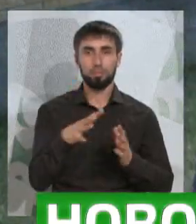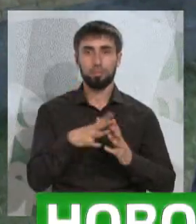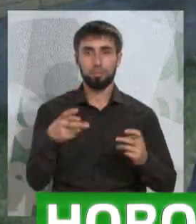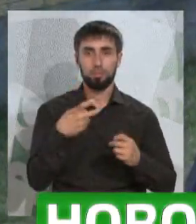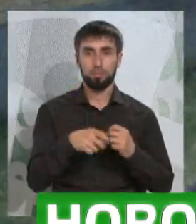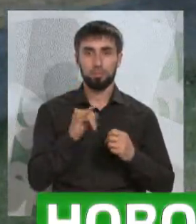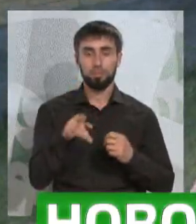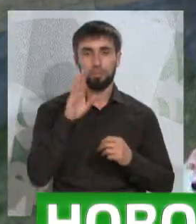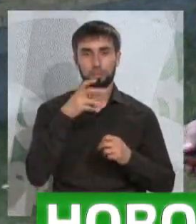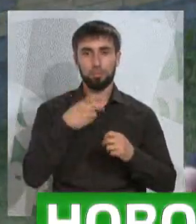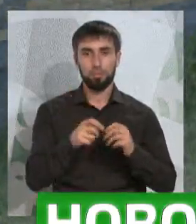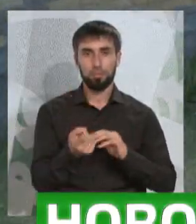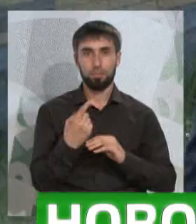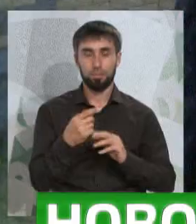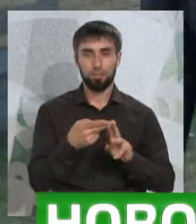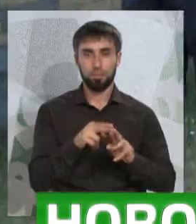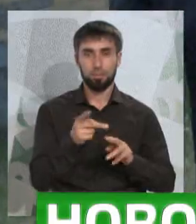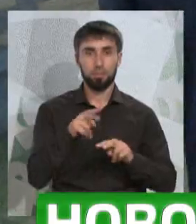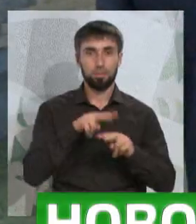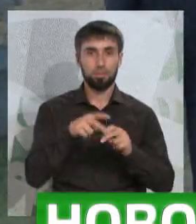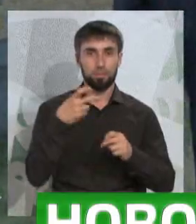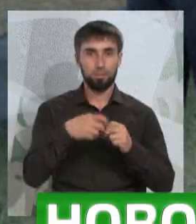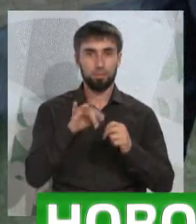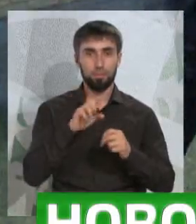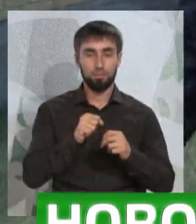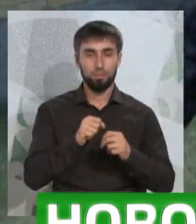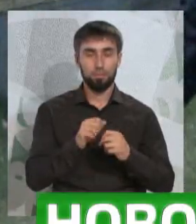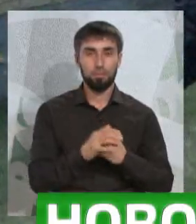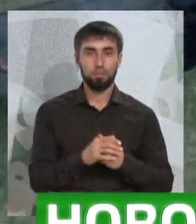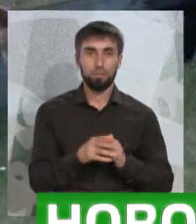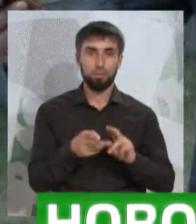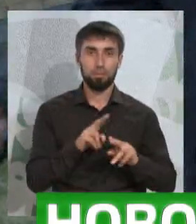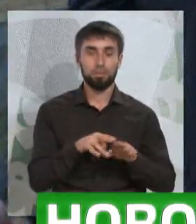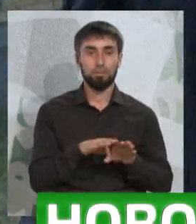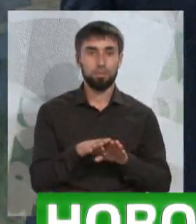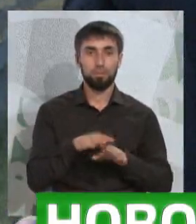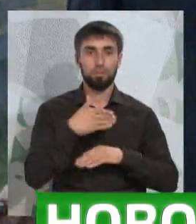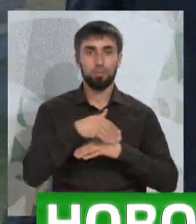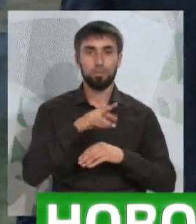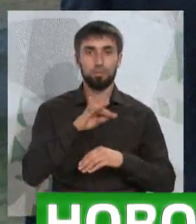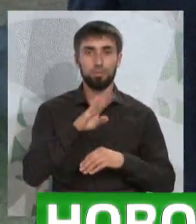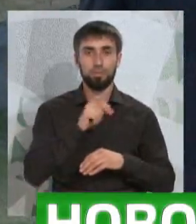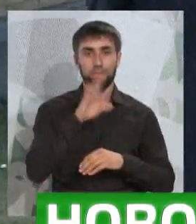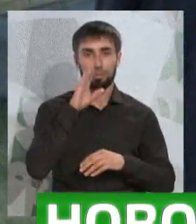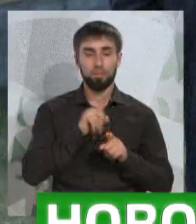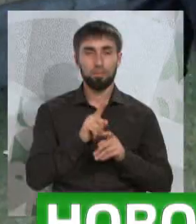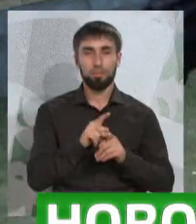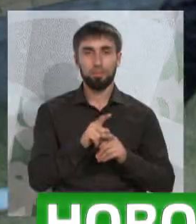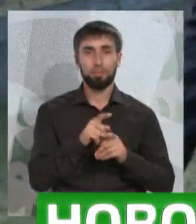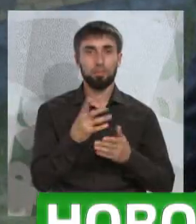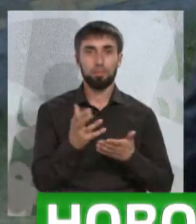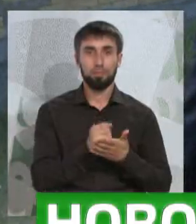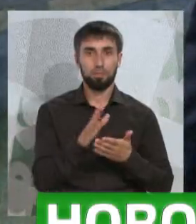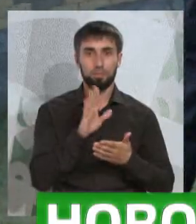утечка воды. Если в каком-то месте будет уже утечка воды, уже, соответственно, по улице Инди уже вода не поднимется. Потому что уже не